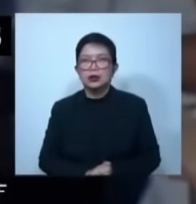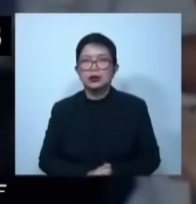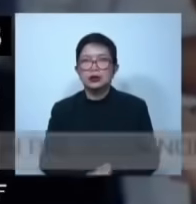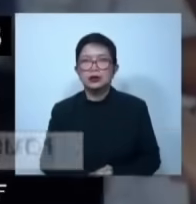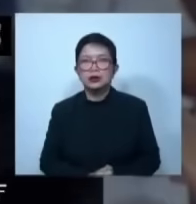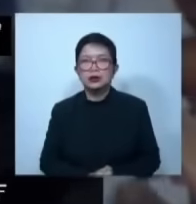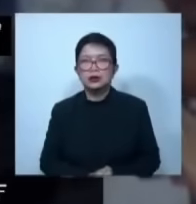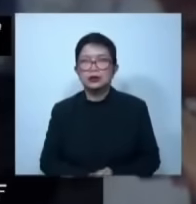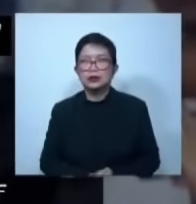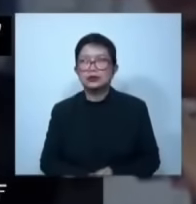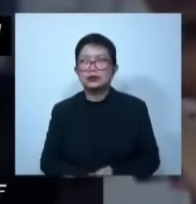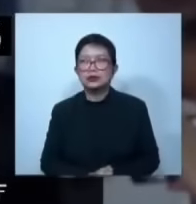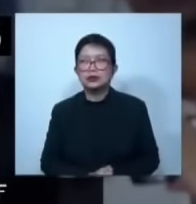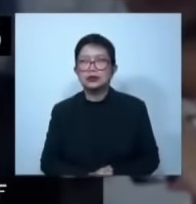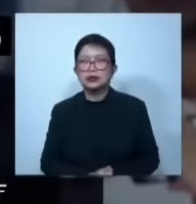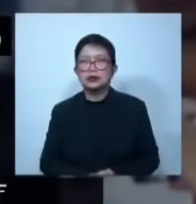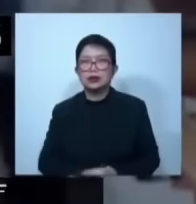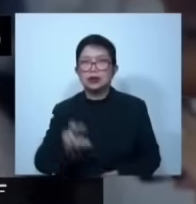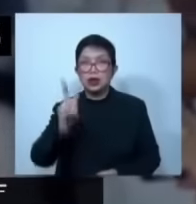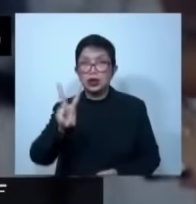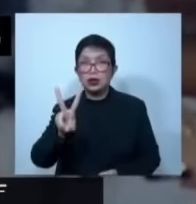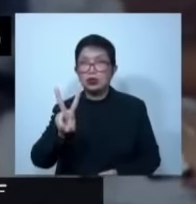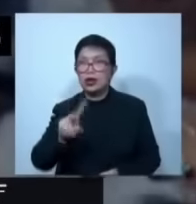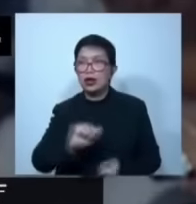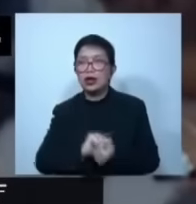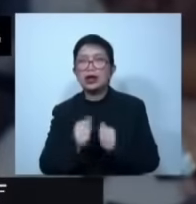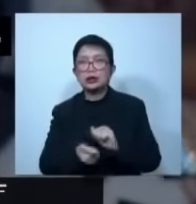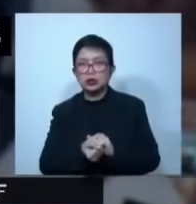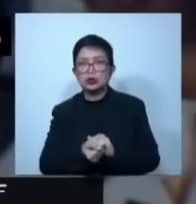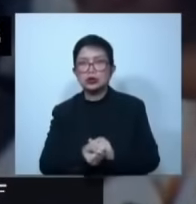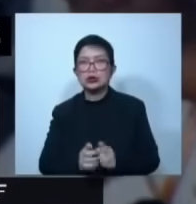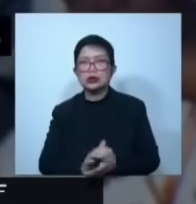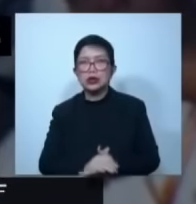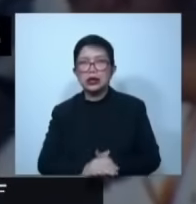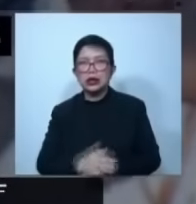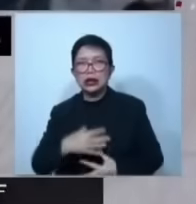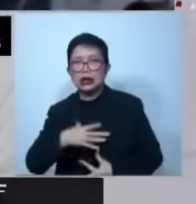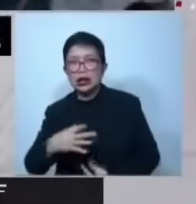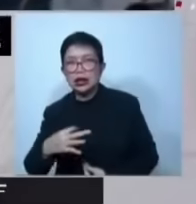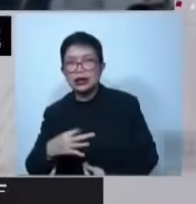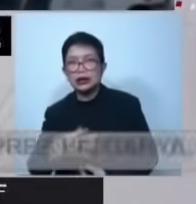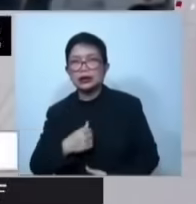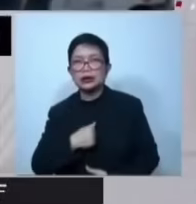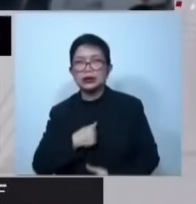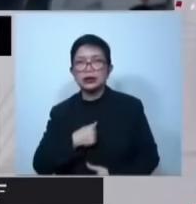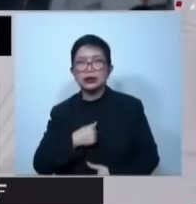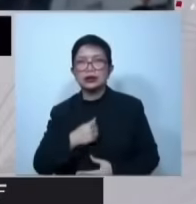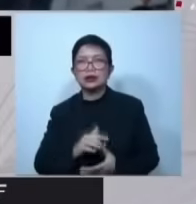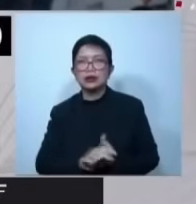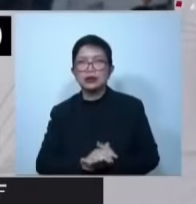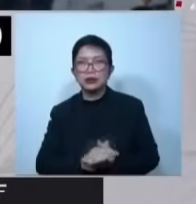sekarang ada dua peristiwa yang menarik perhatian dan perlu kita bahas di